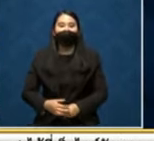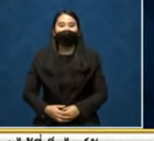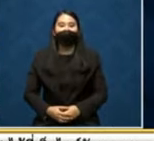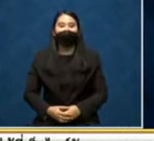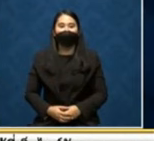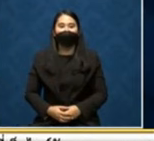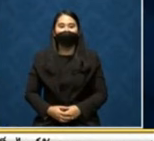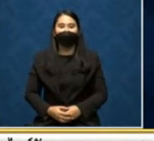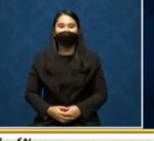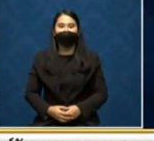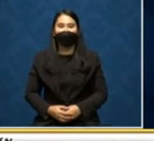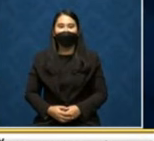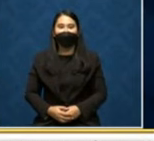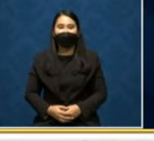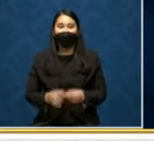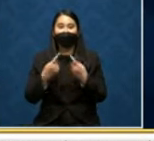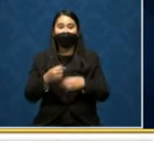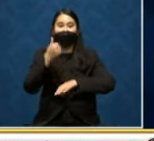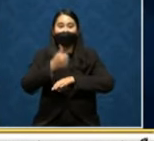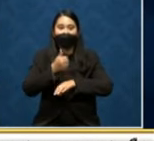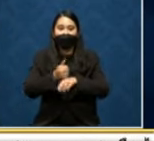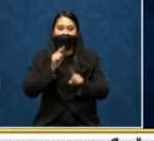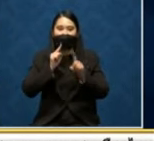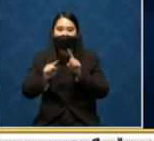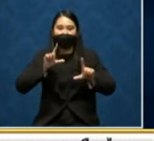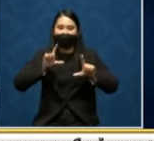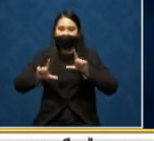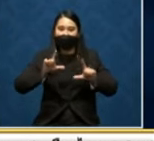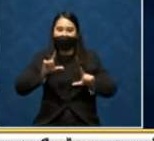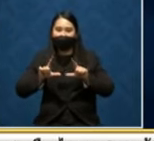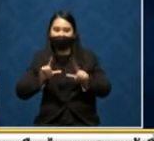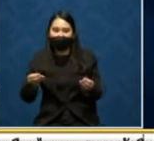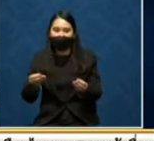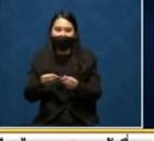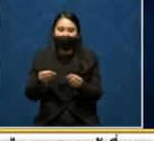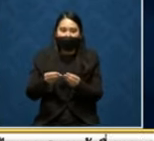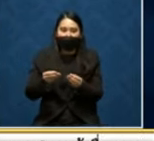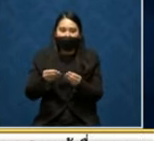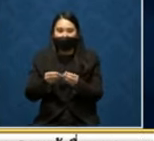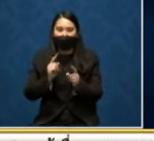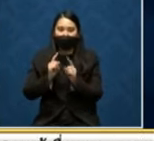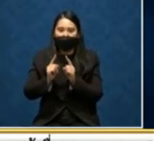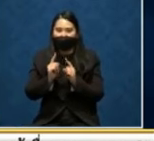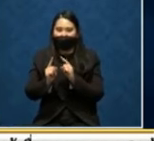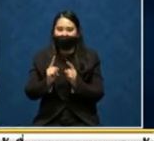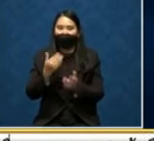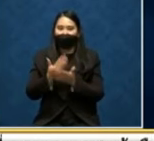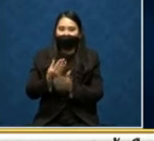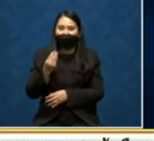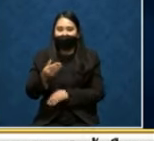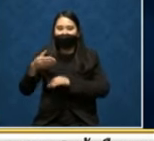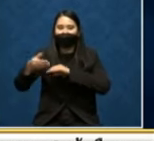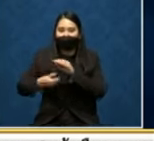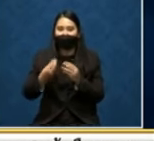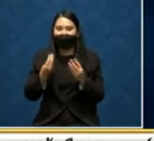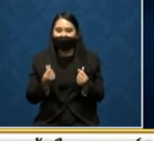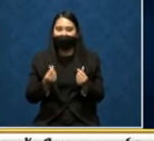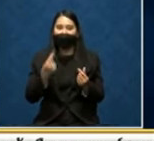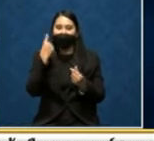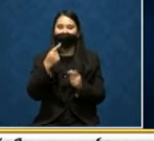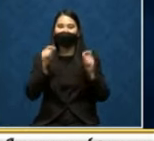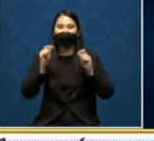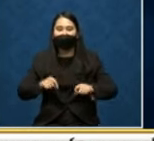ส่วนอธิบดีที่แชทไลน์คุยกับมือทำงานที่ส่งข้อความคุยกันว่าจะได้เท่าไรเหตุการณ์ไหนใคร